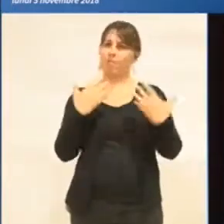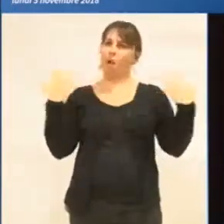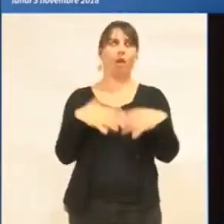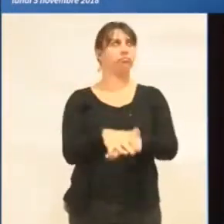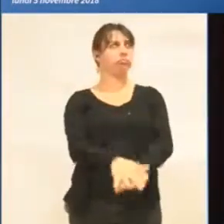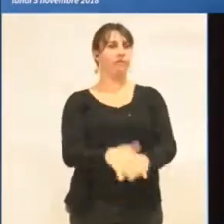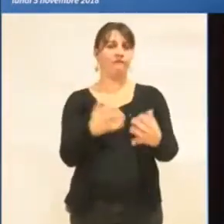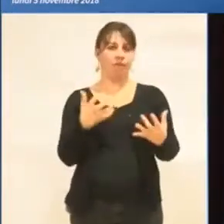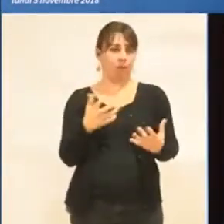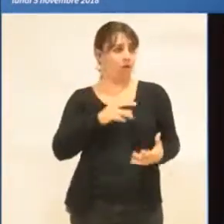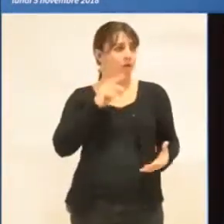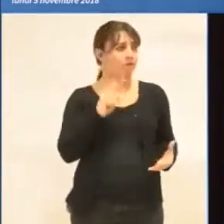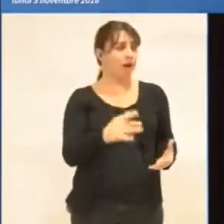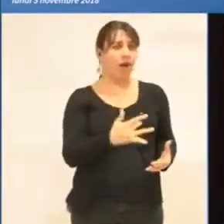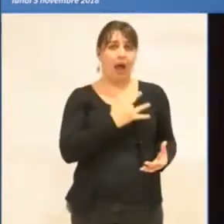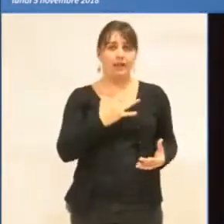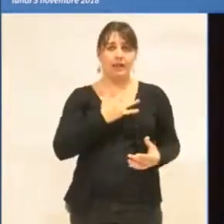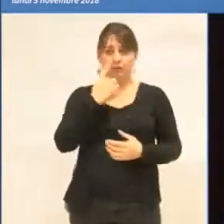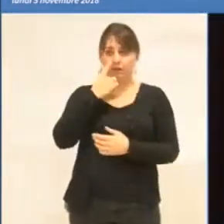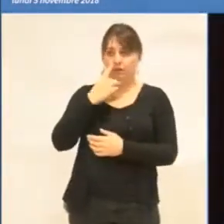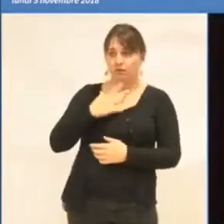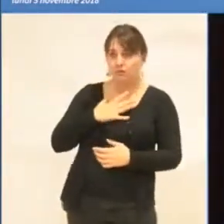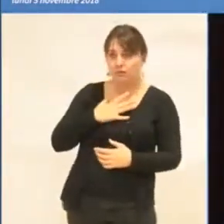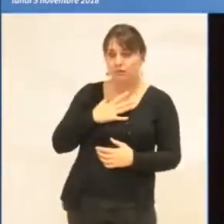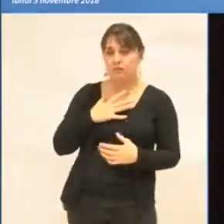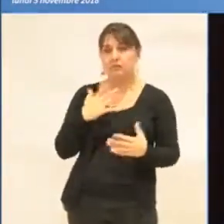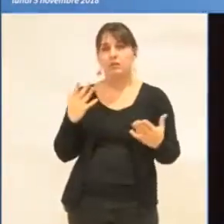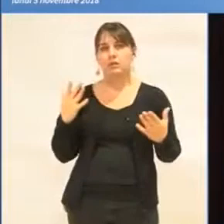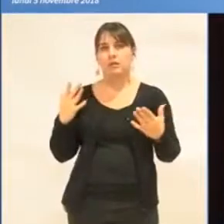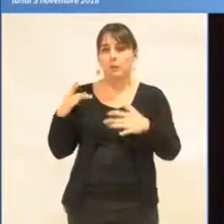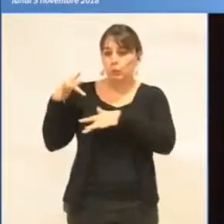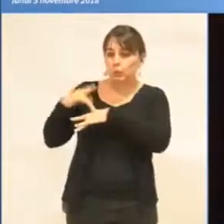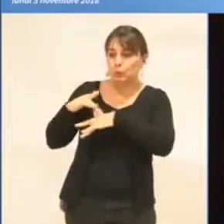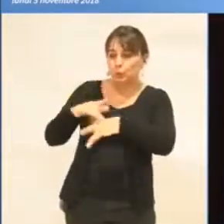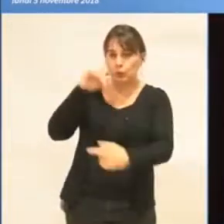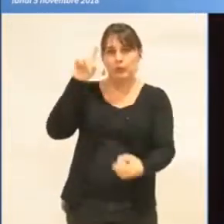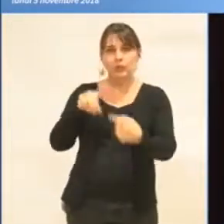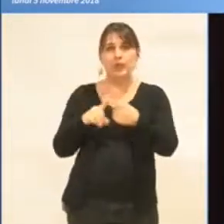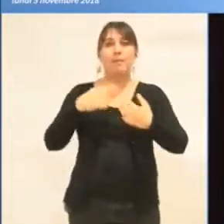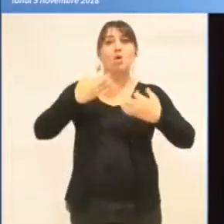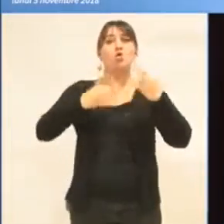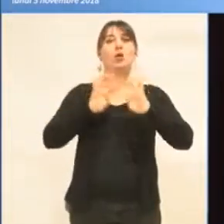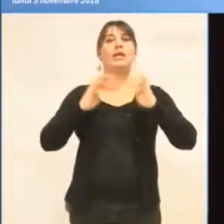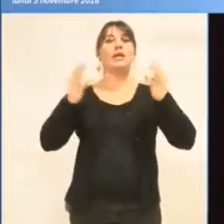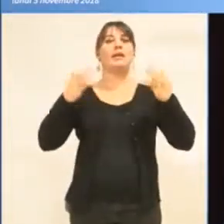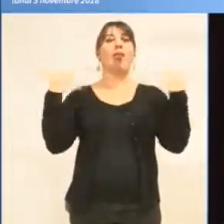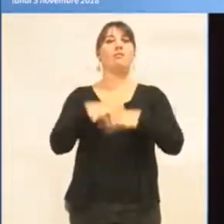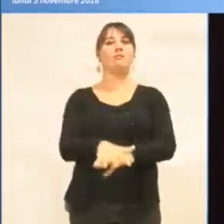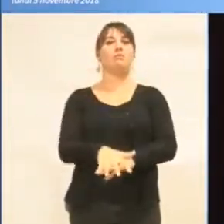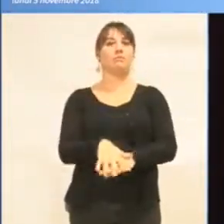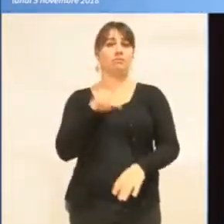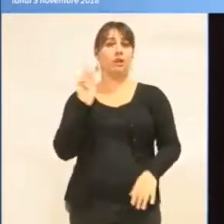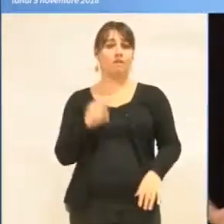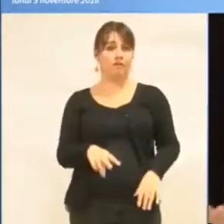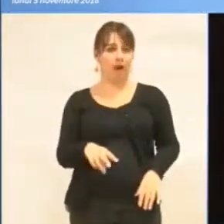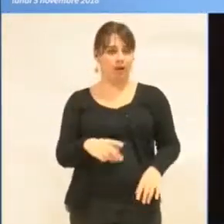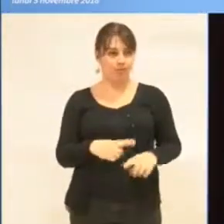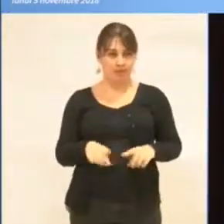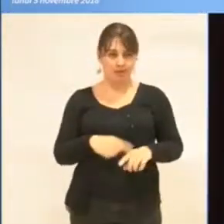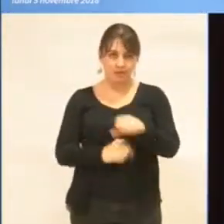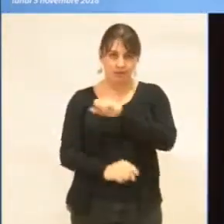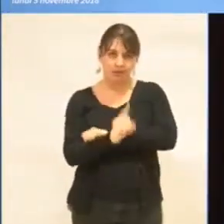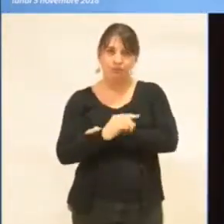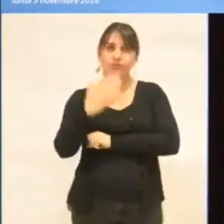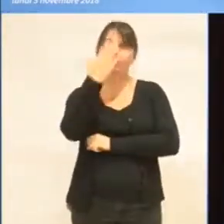faire, il le prend avec un air contrit, avec un air désolé, et en disant cette phrase, et je la cite parce qu'elle est assez